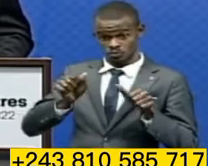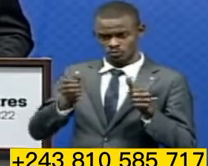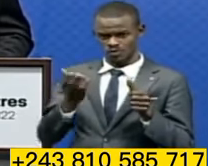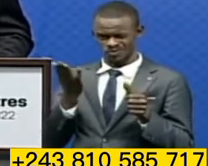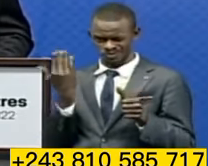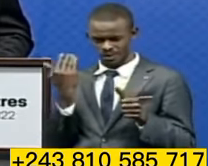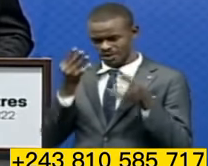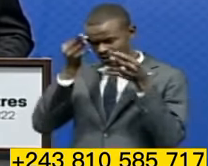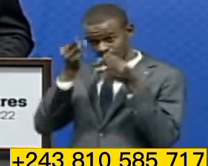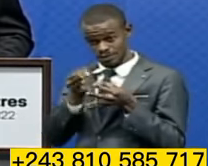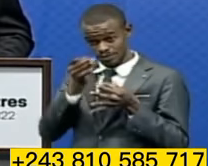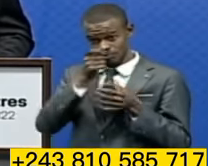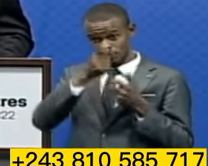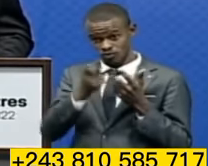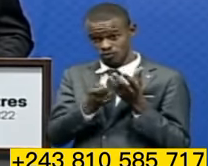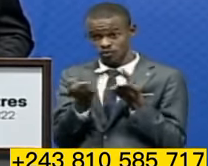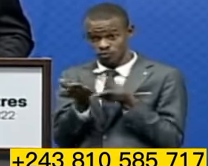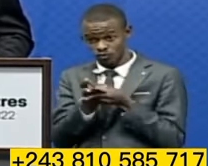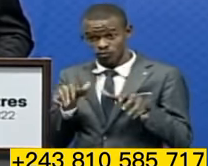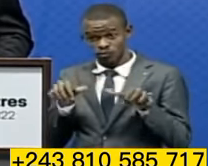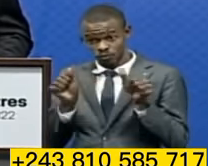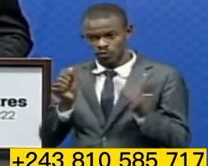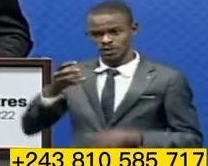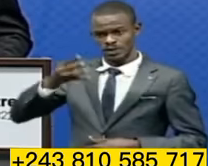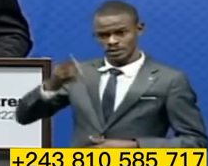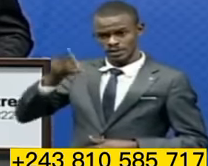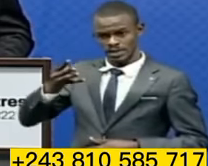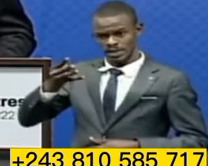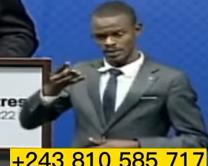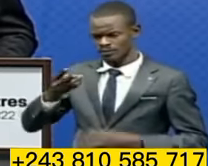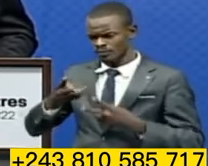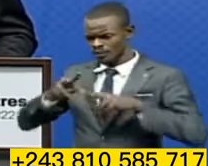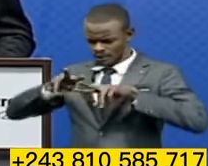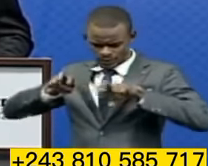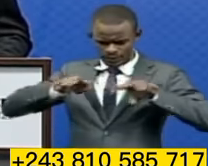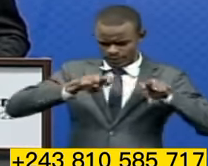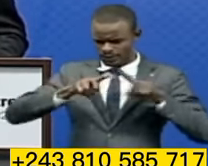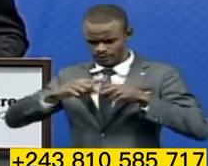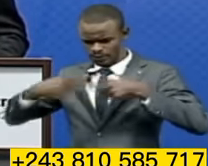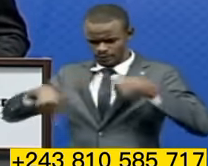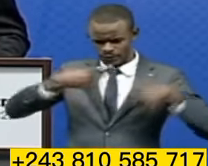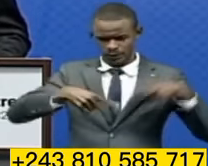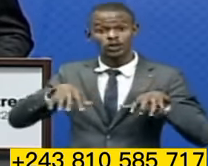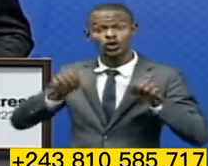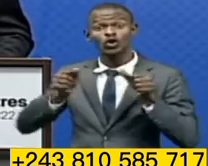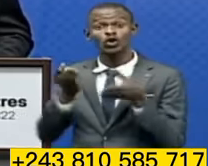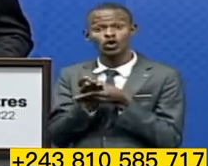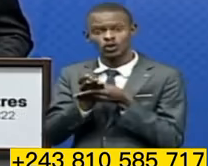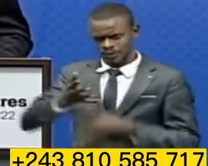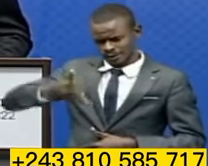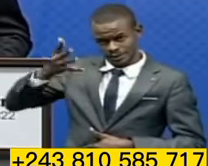des décisions du Conseil des ministres. 4. Examen et adoption des dossiers. 5.